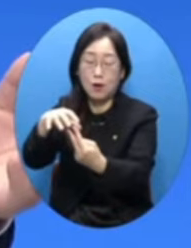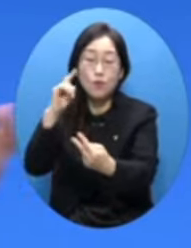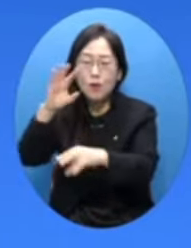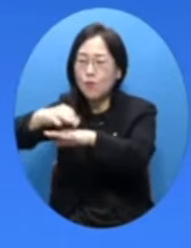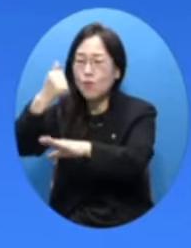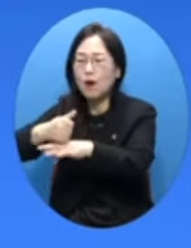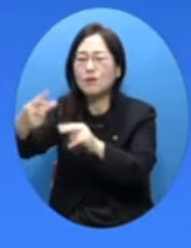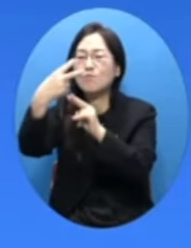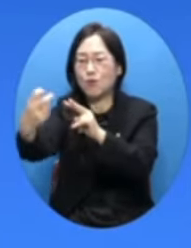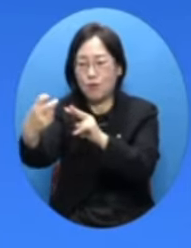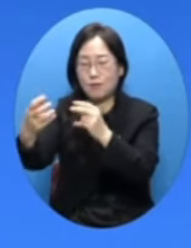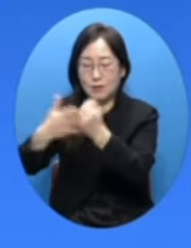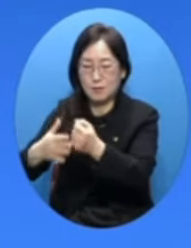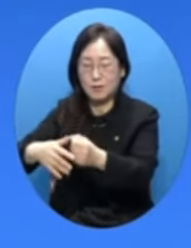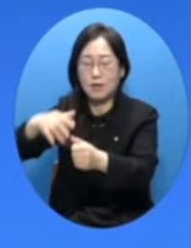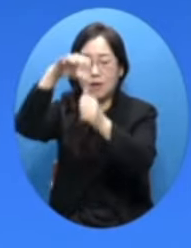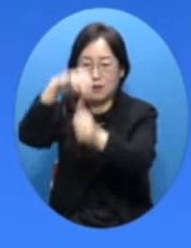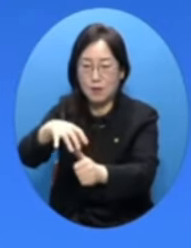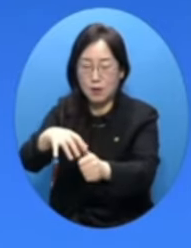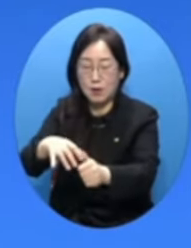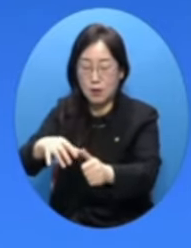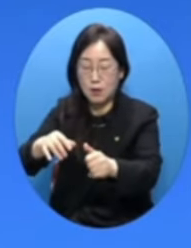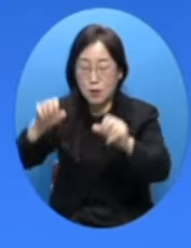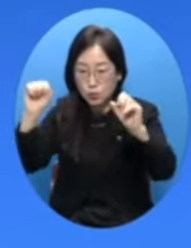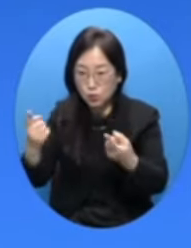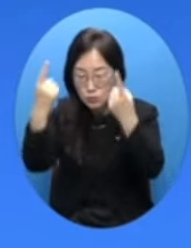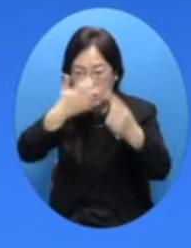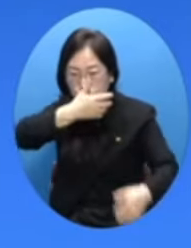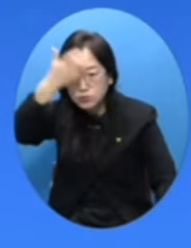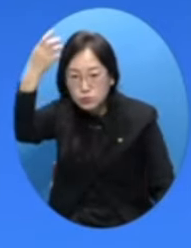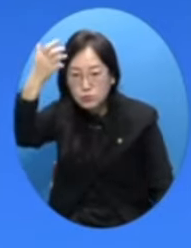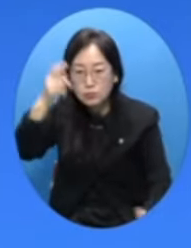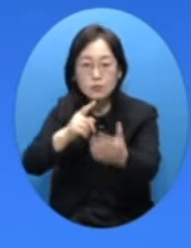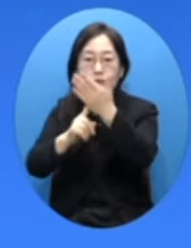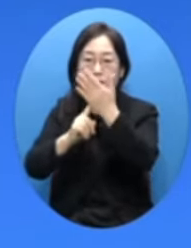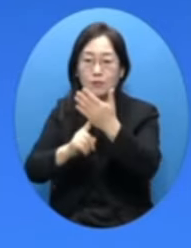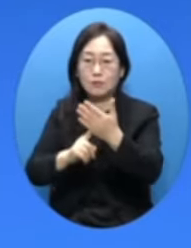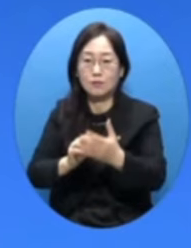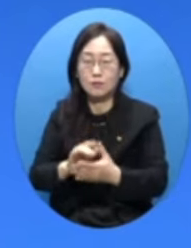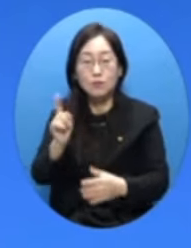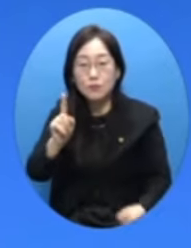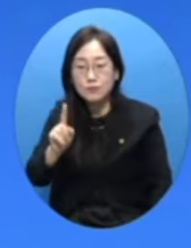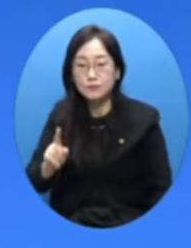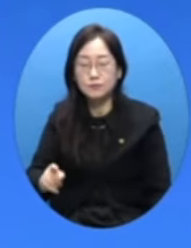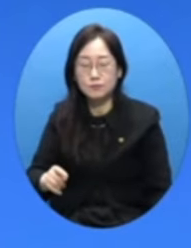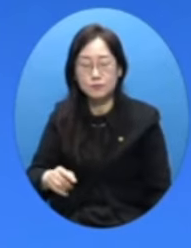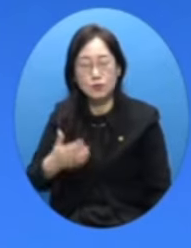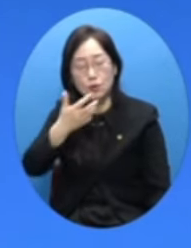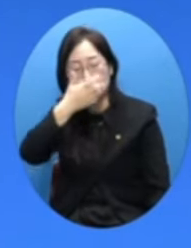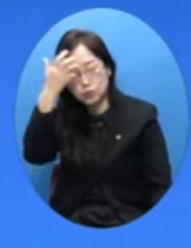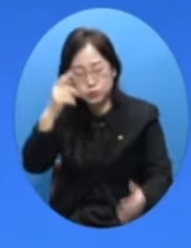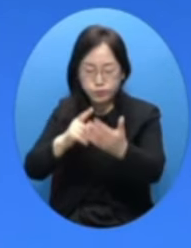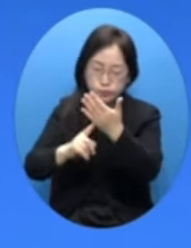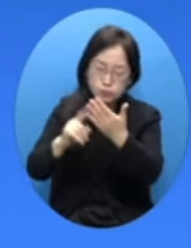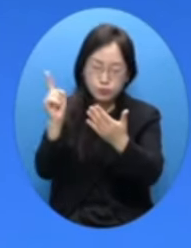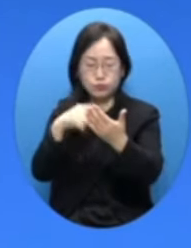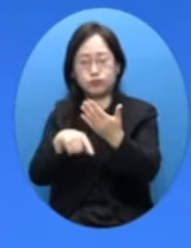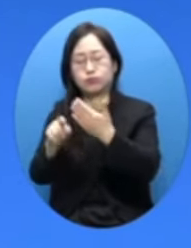사서 들어왔는데 같은 날 똑같이 꿈을 꿨습니다. 그런데 그 꿈에 대해서